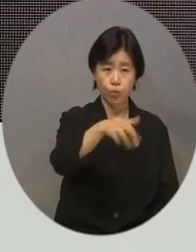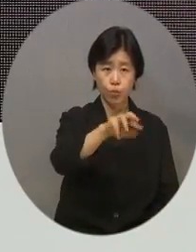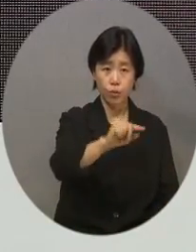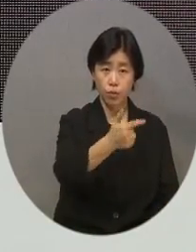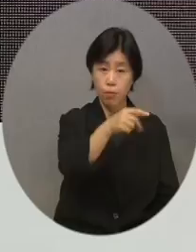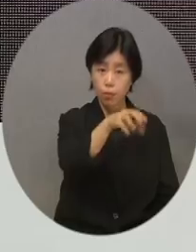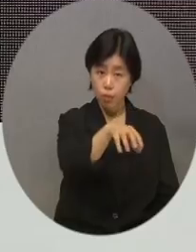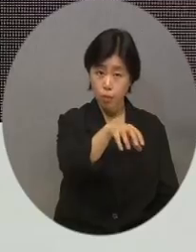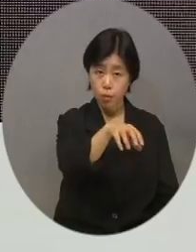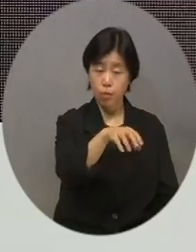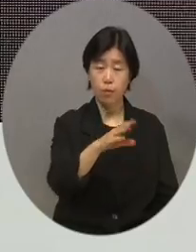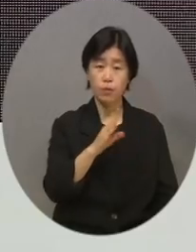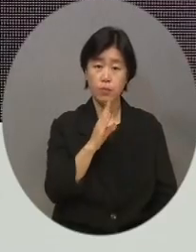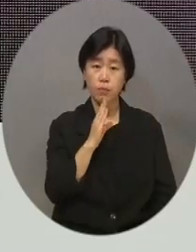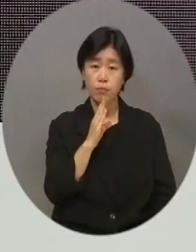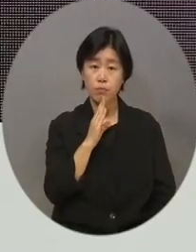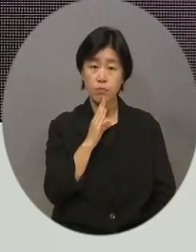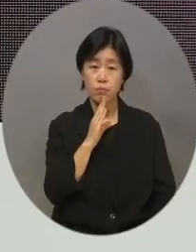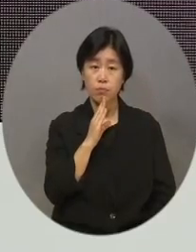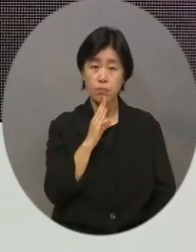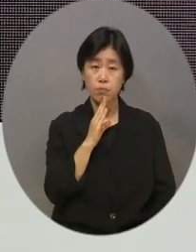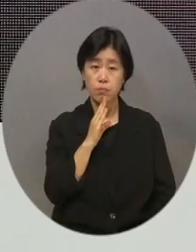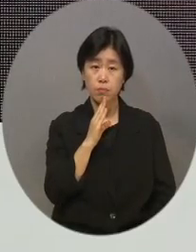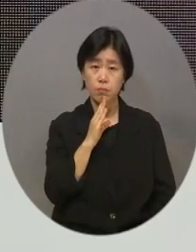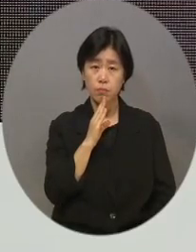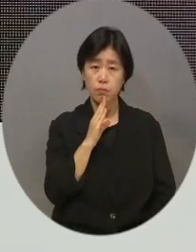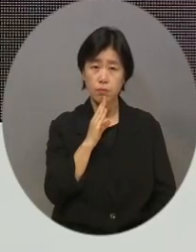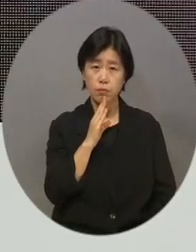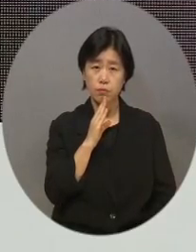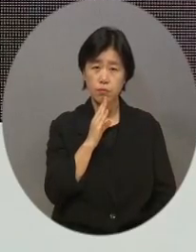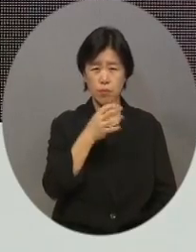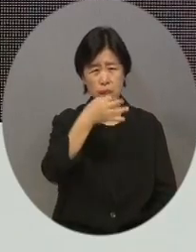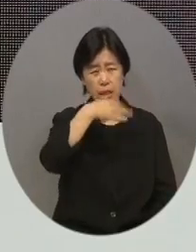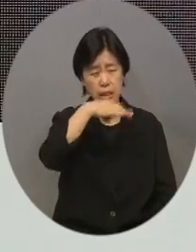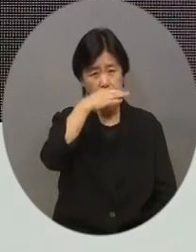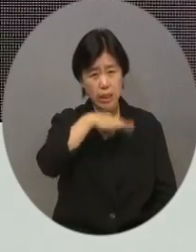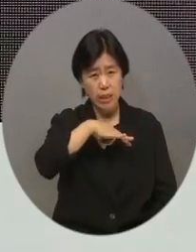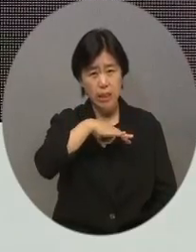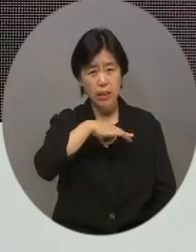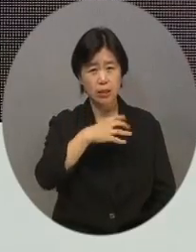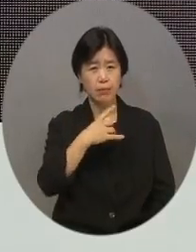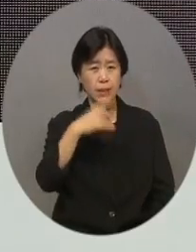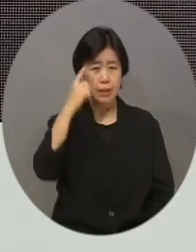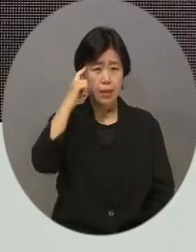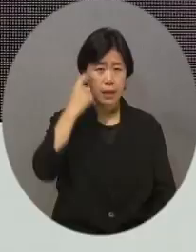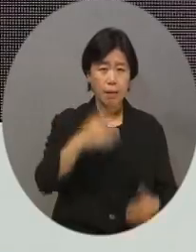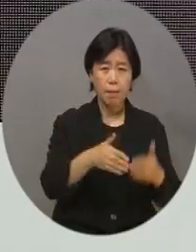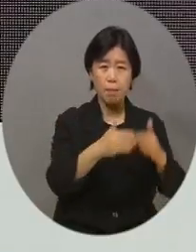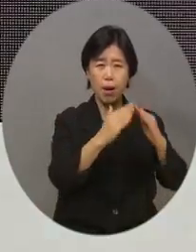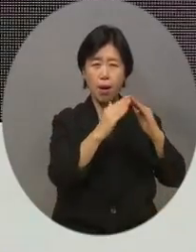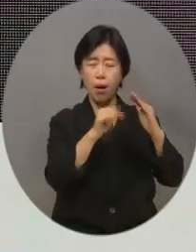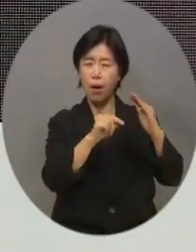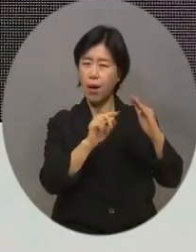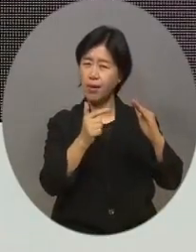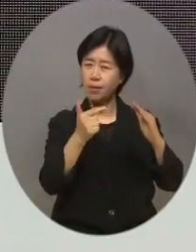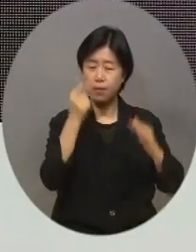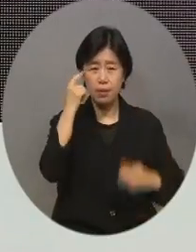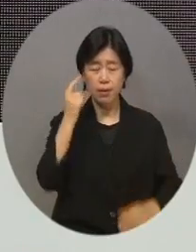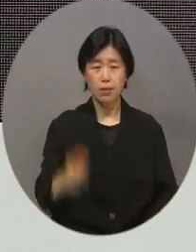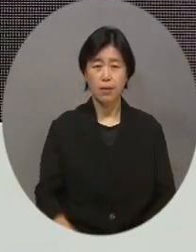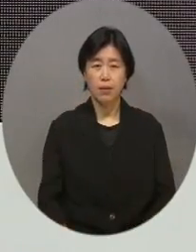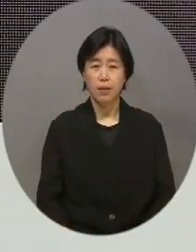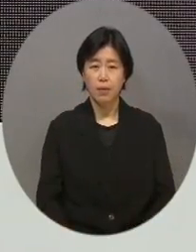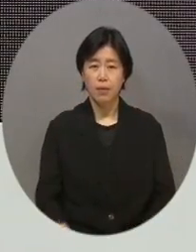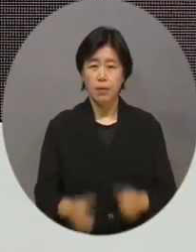사실은 그런 부분이 그렇게 크게 저는 이익을 추구하는 그런 곳은 아니라고 저는 봅니다.